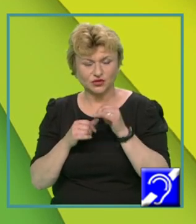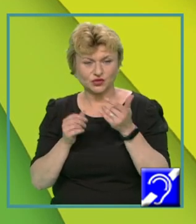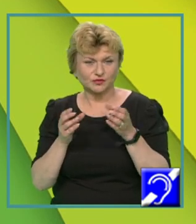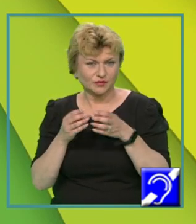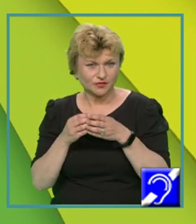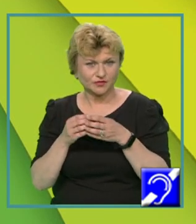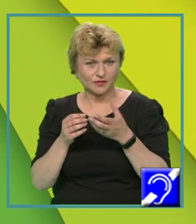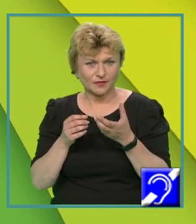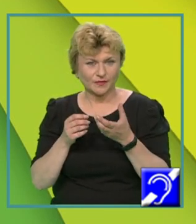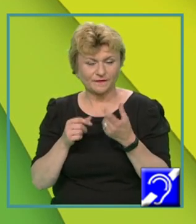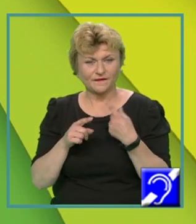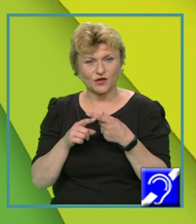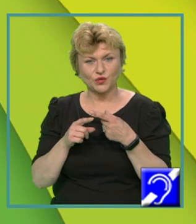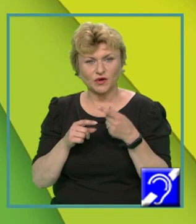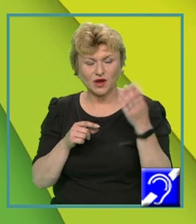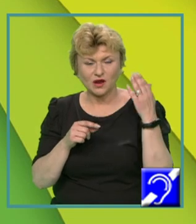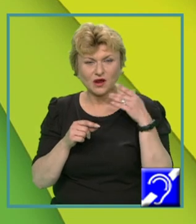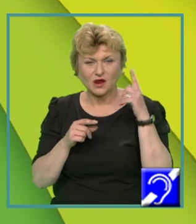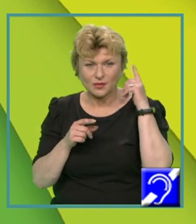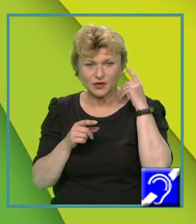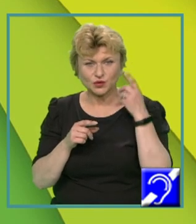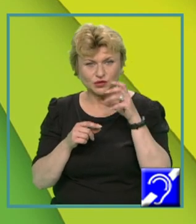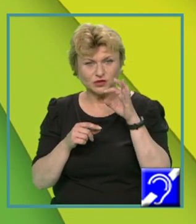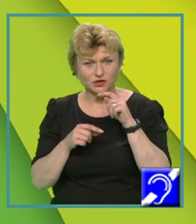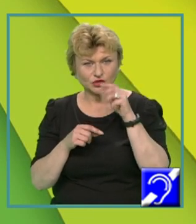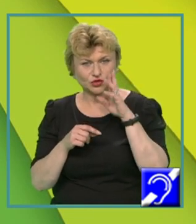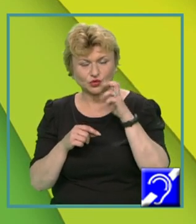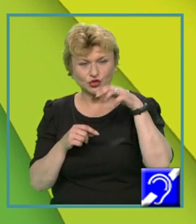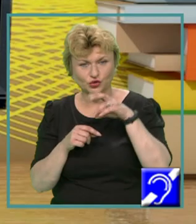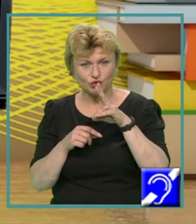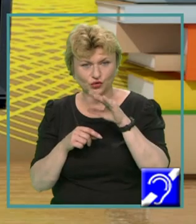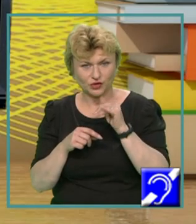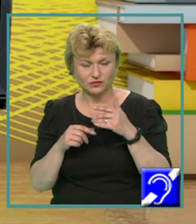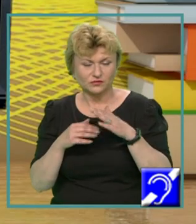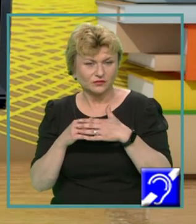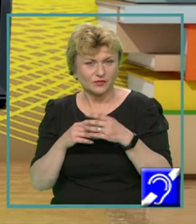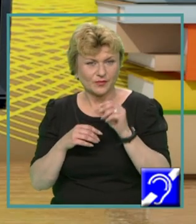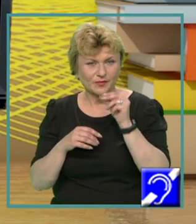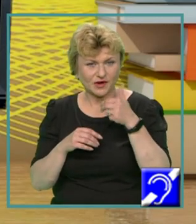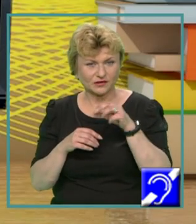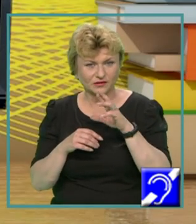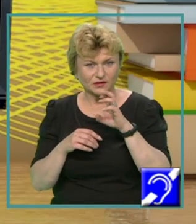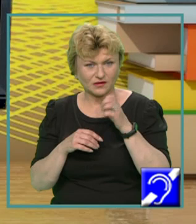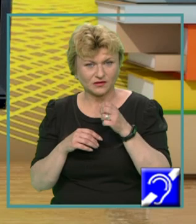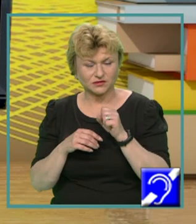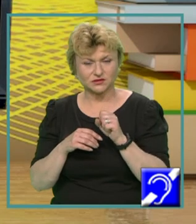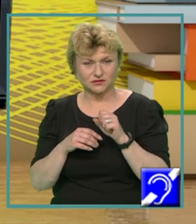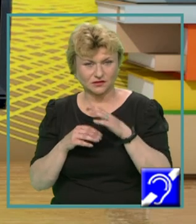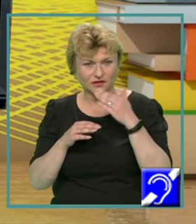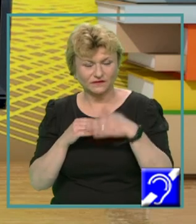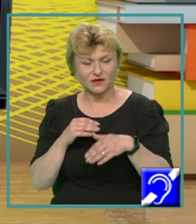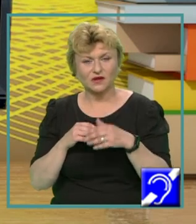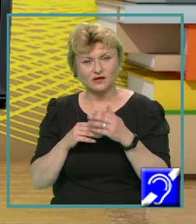scheletul capului, trunchiului, membrelor, pancreasul endocrin secretă suc pancreatic. Ei bine, prima și ultima sunt